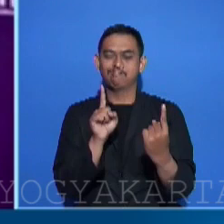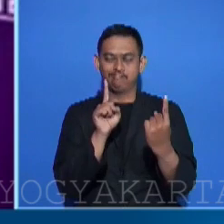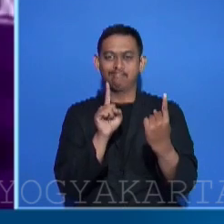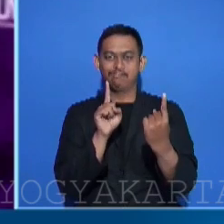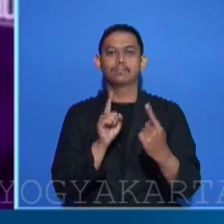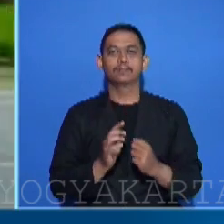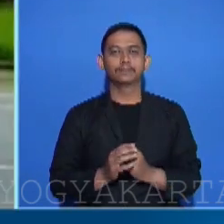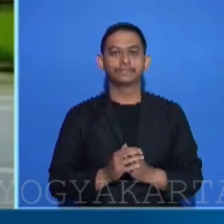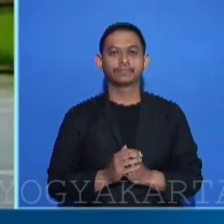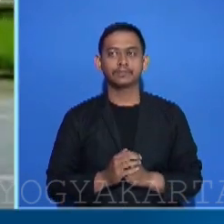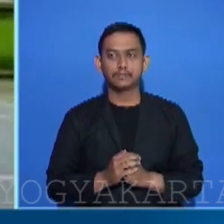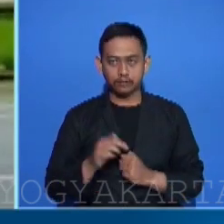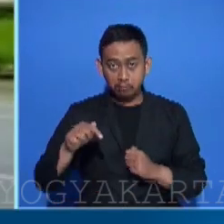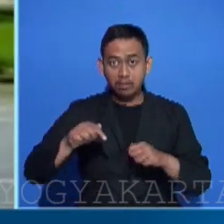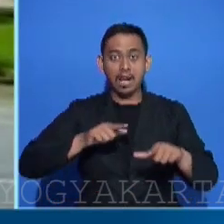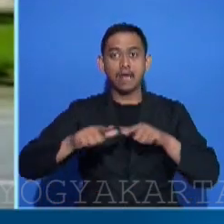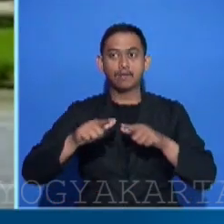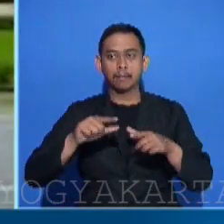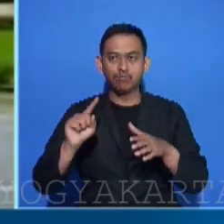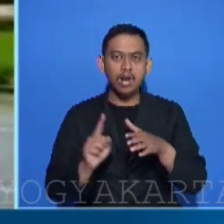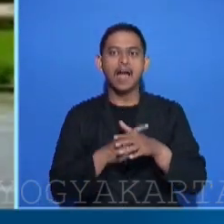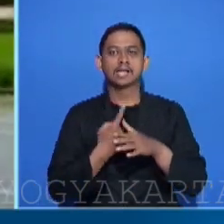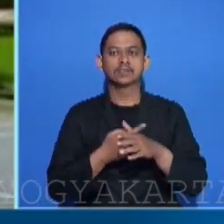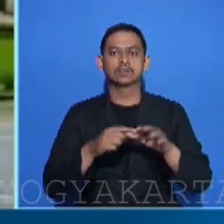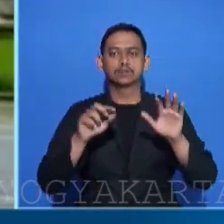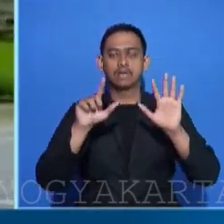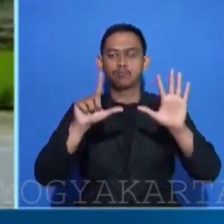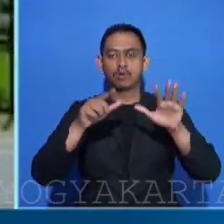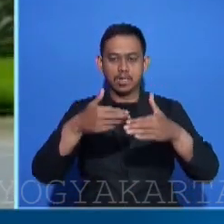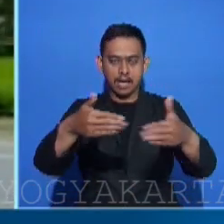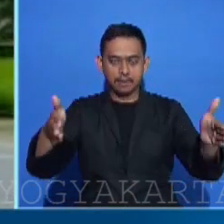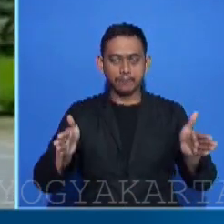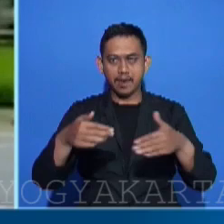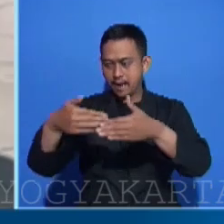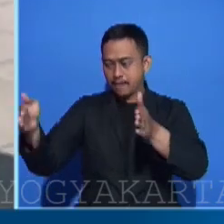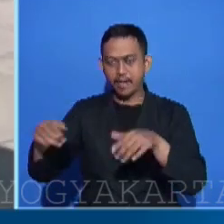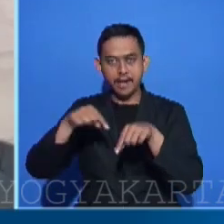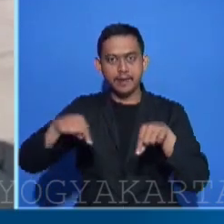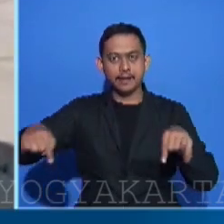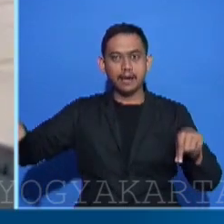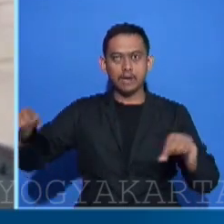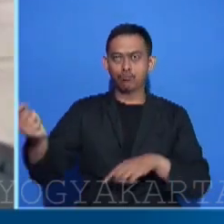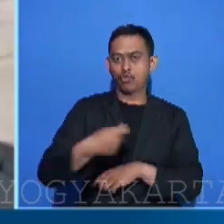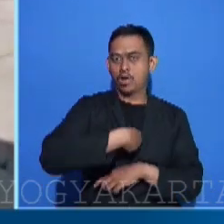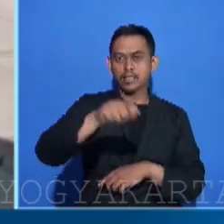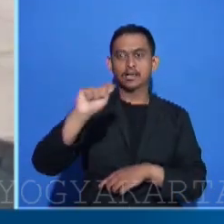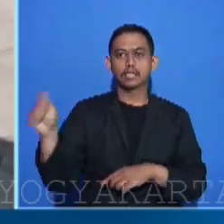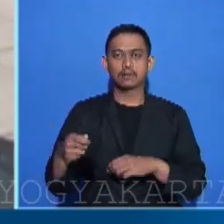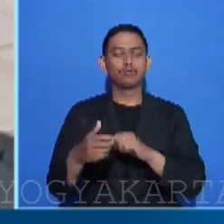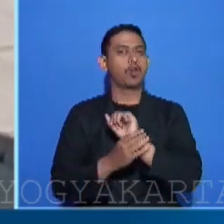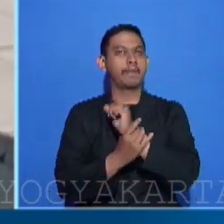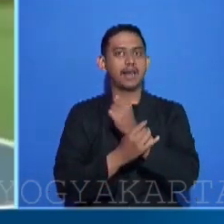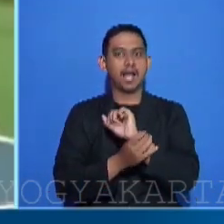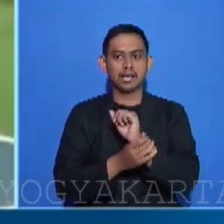Magelang 2023 ini berlangsung di 8 lapangan yang terbagi di Kompleks lapangan serius Magelang dan lapangan